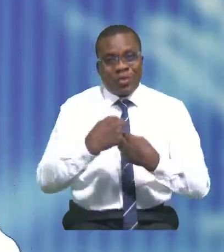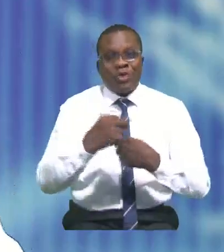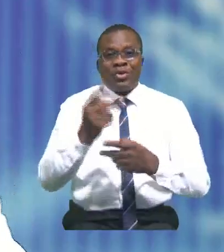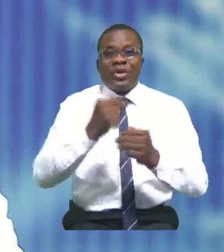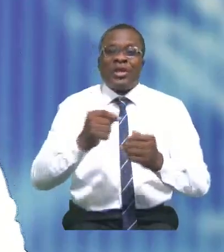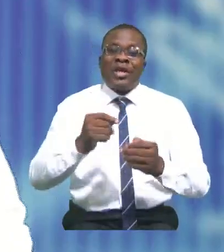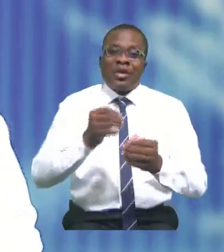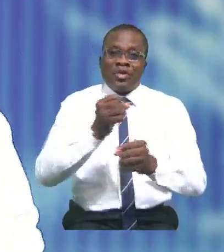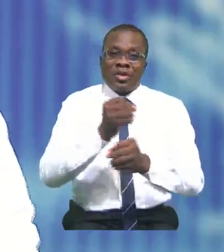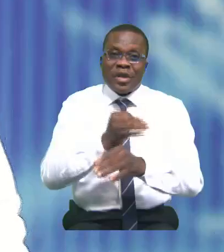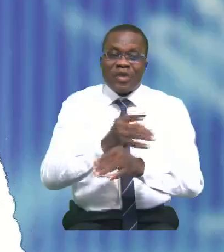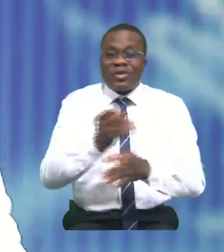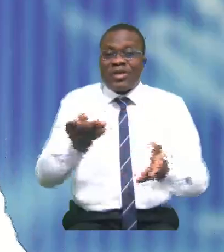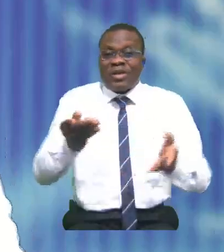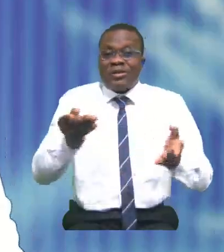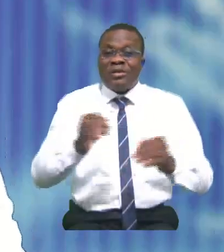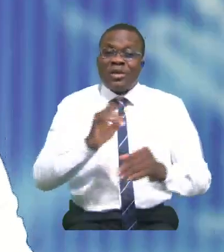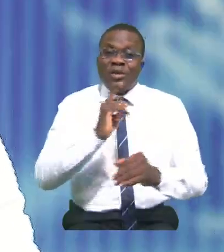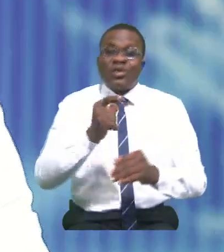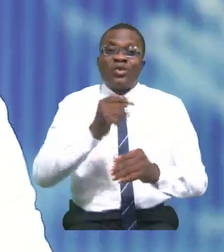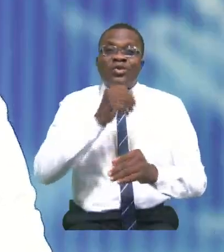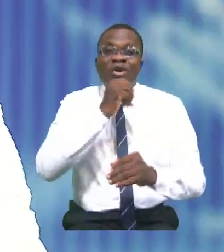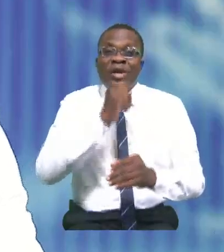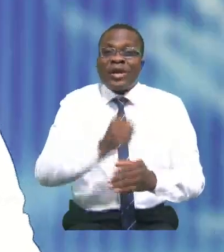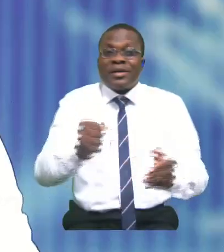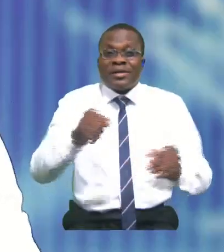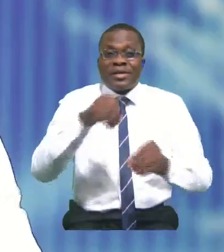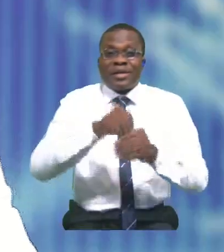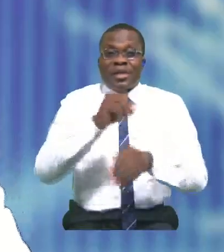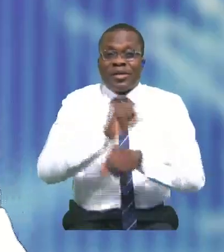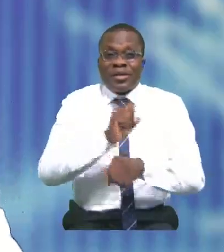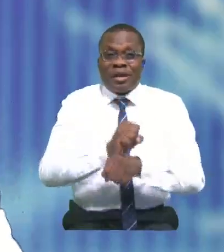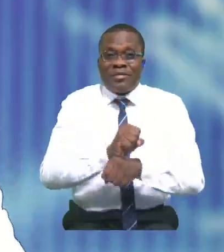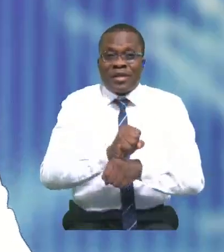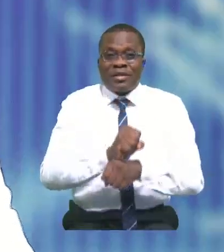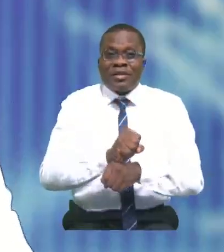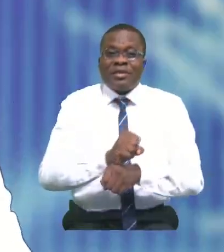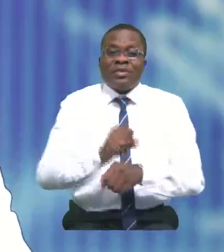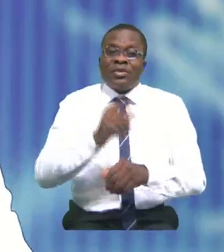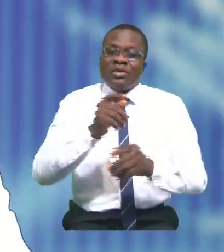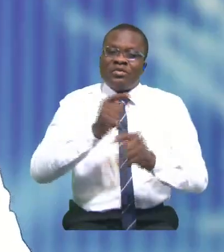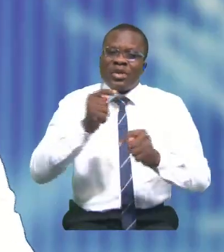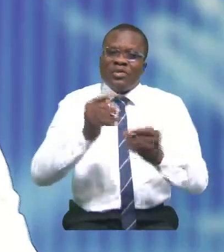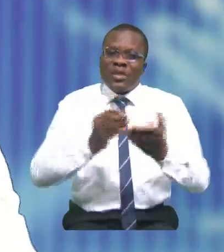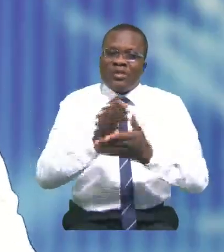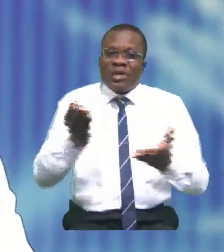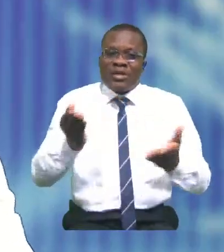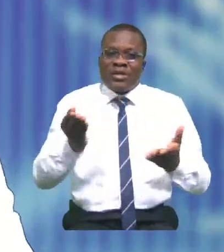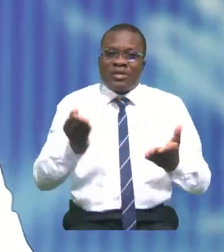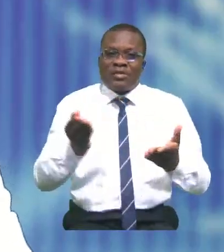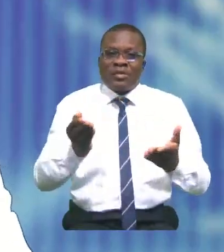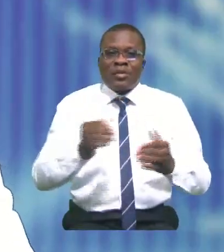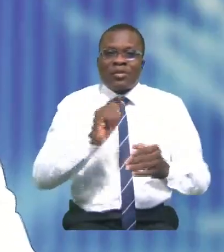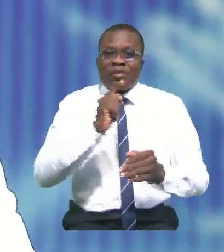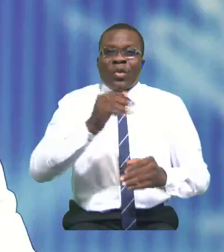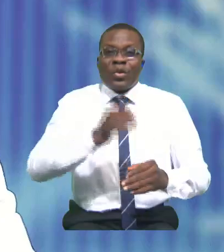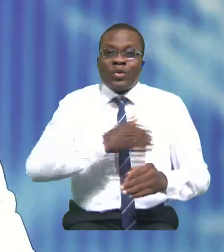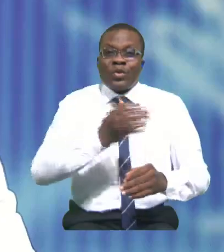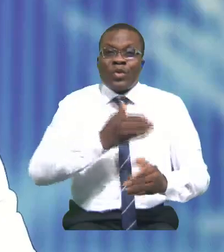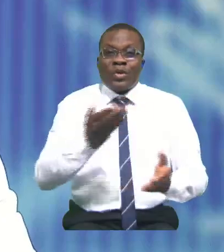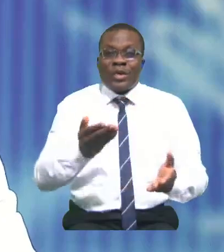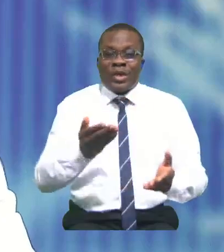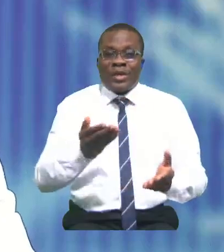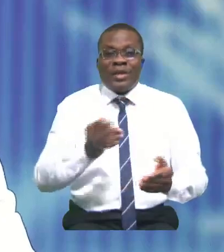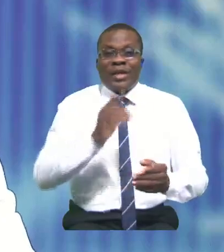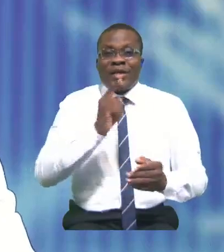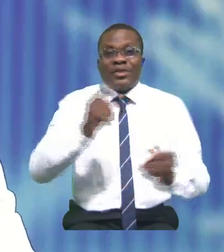en tant que voilà je suis quand même un ancien dans le métier ça s'est plutôt très très bien passé donc voilà je suis je suis content de de de les